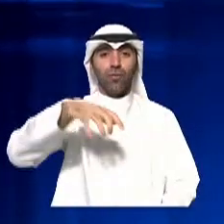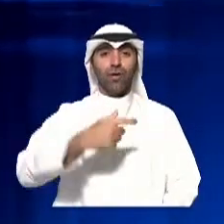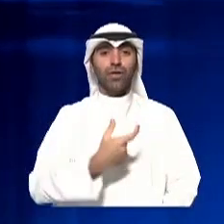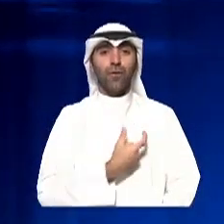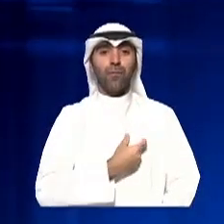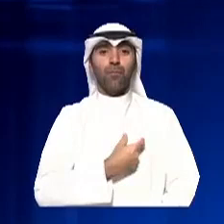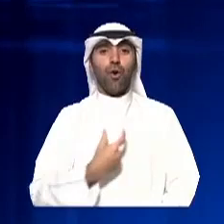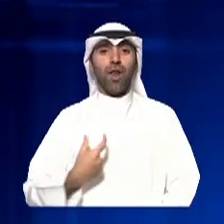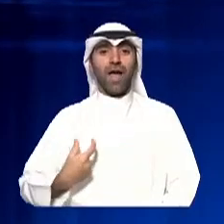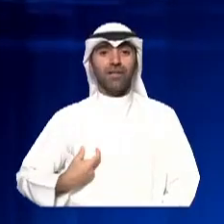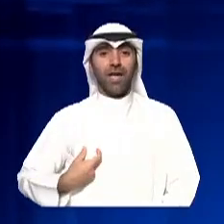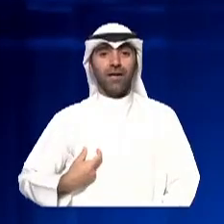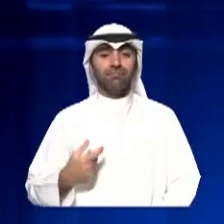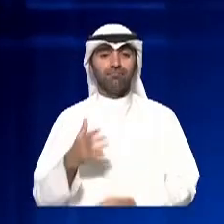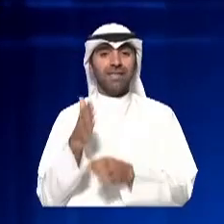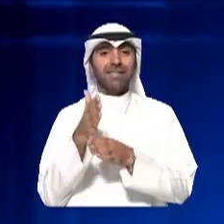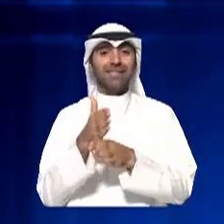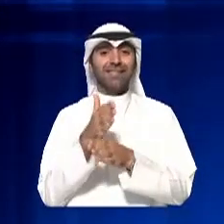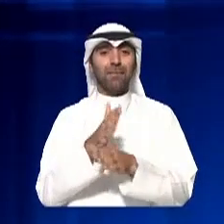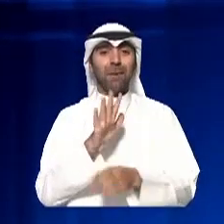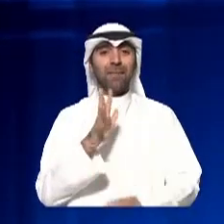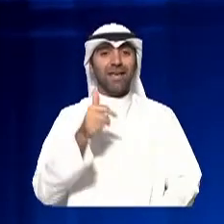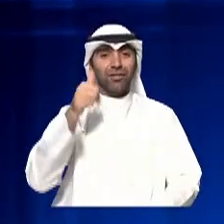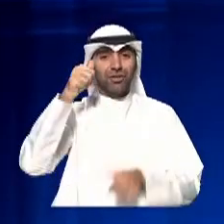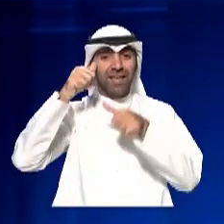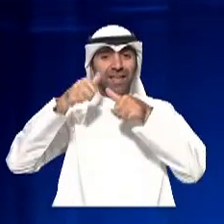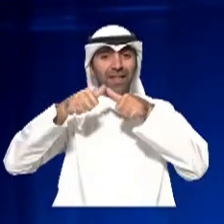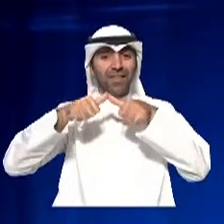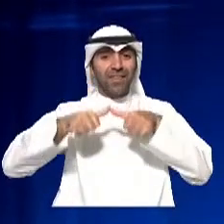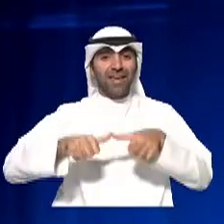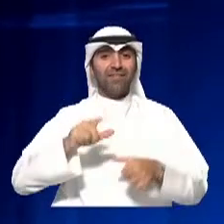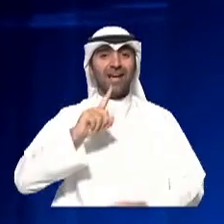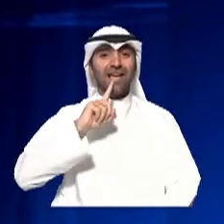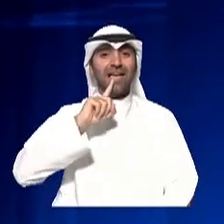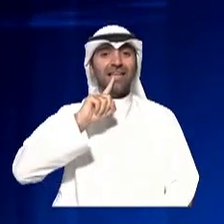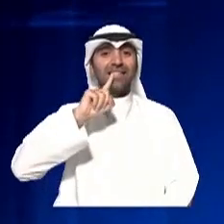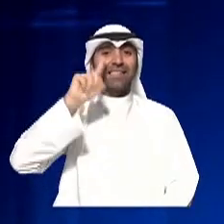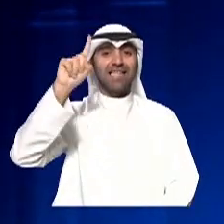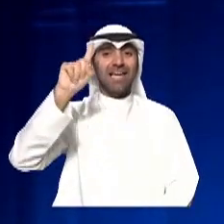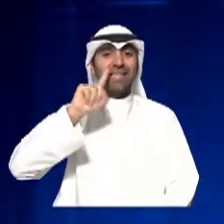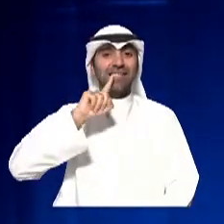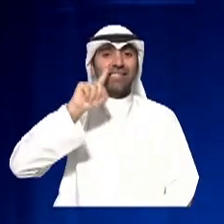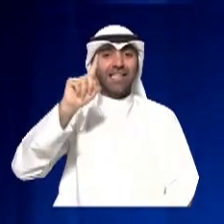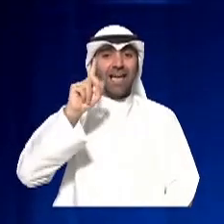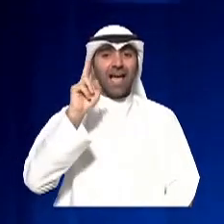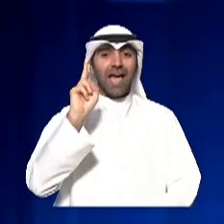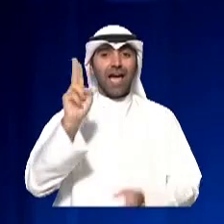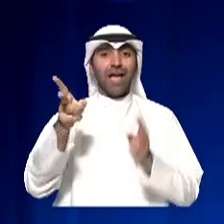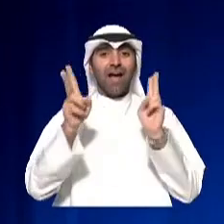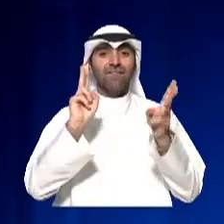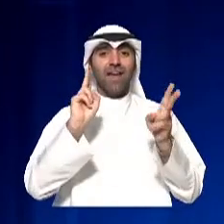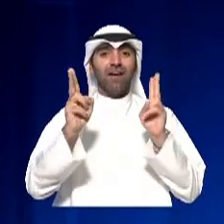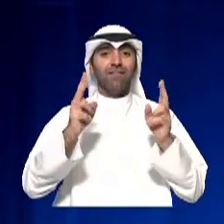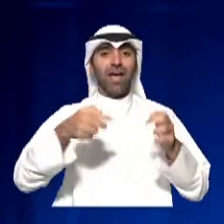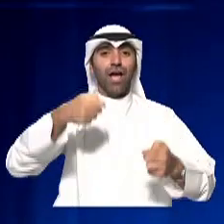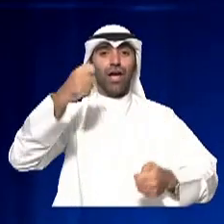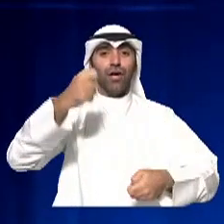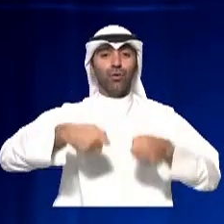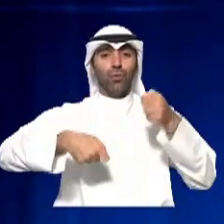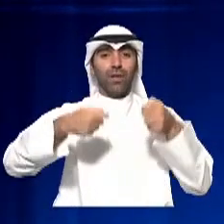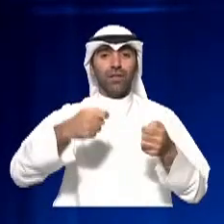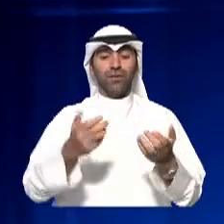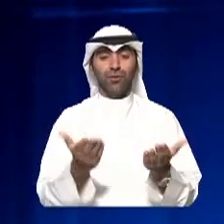الصديقة. عبر فيها سموه حفظه الله عن خالص تهانيه بمناسبة العيد الوطني لبلاده،